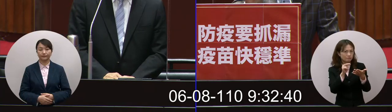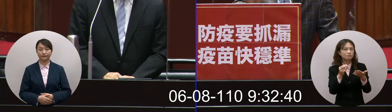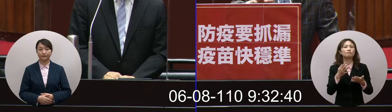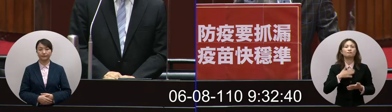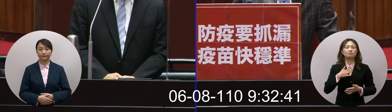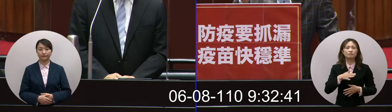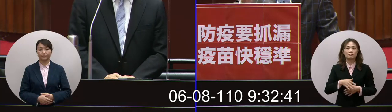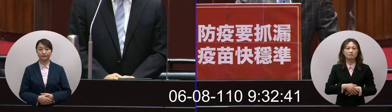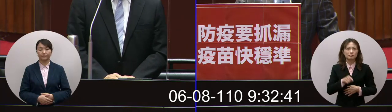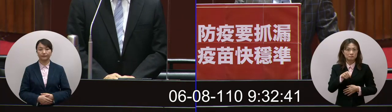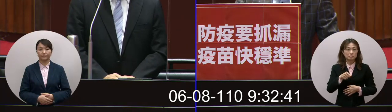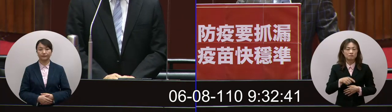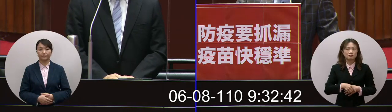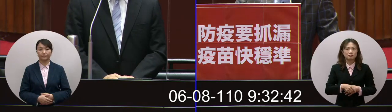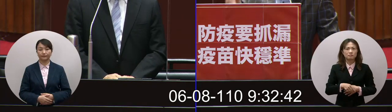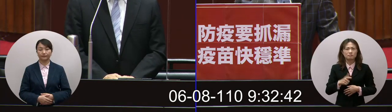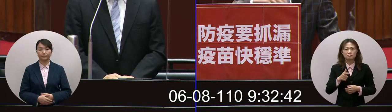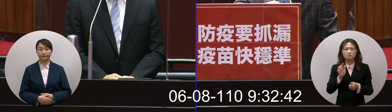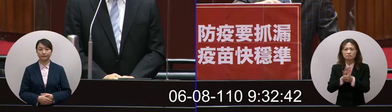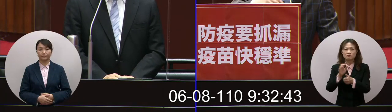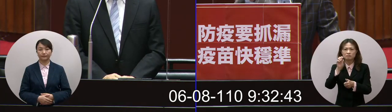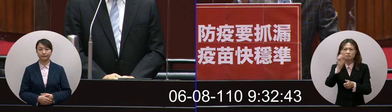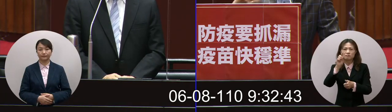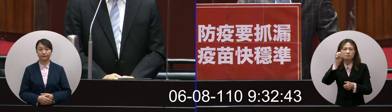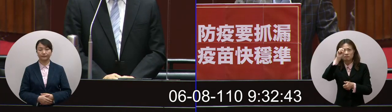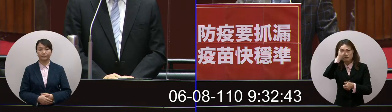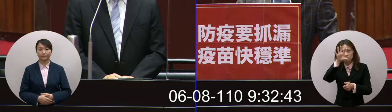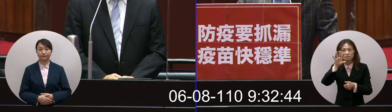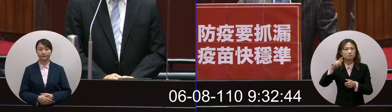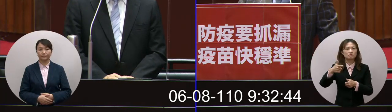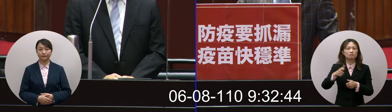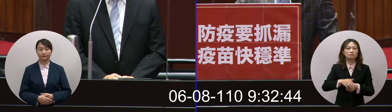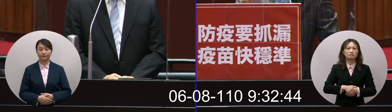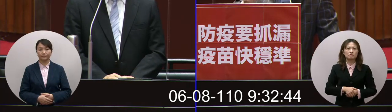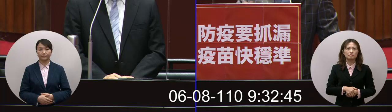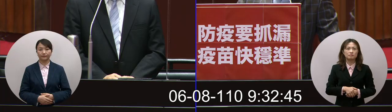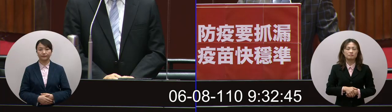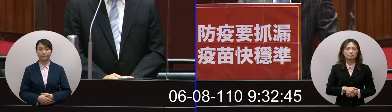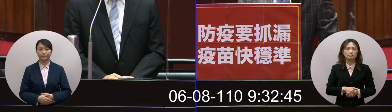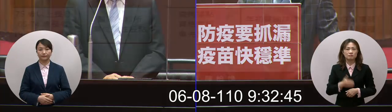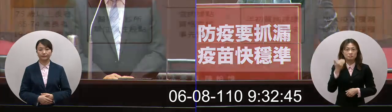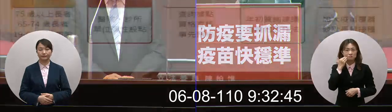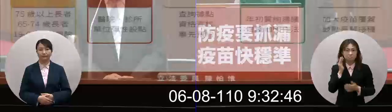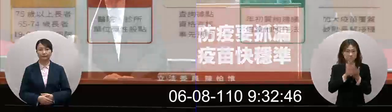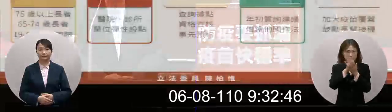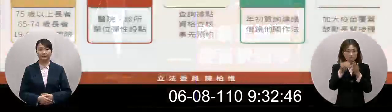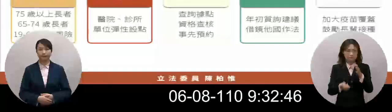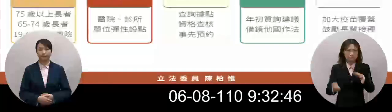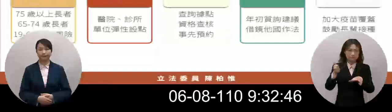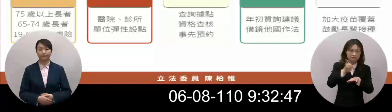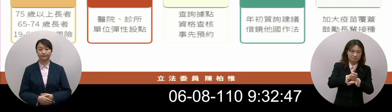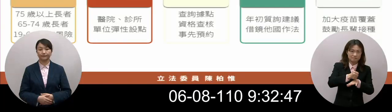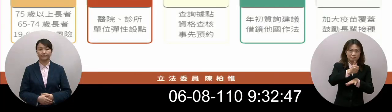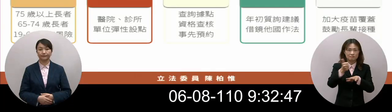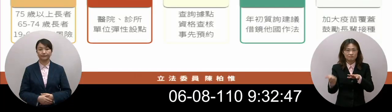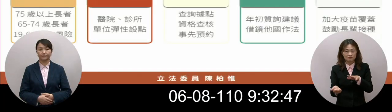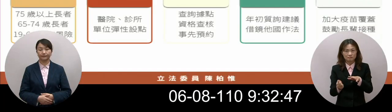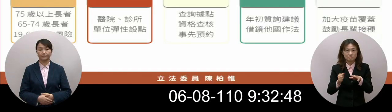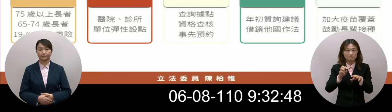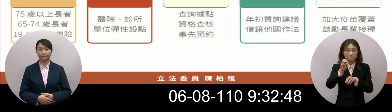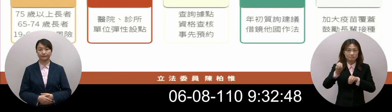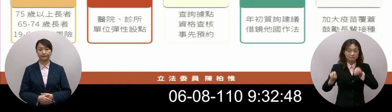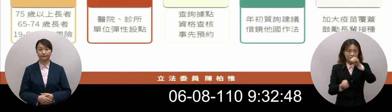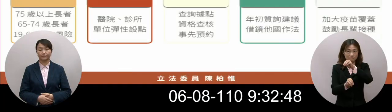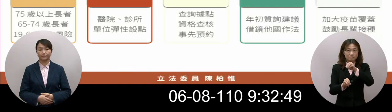信息，这不是为着对一个动好嘛？你后一个哦，有那有问题，或者是也果是恁的话，你嘛知影着讲，迄